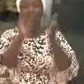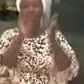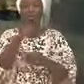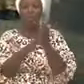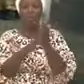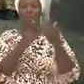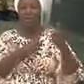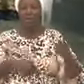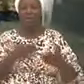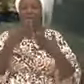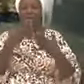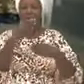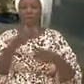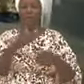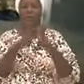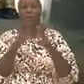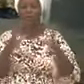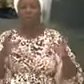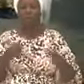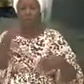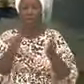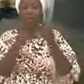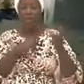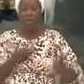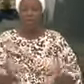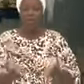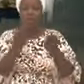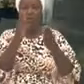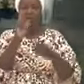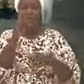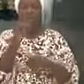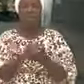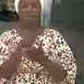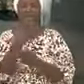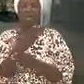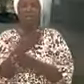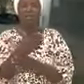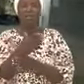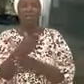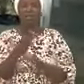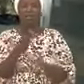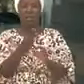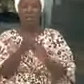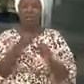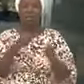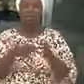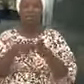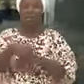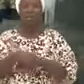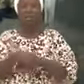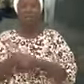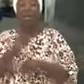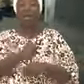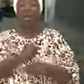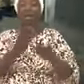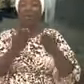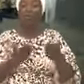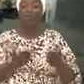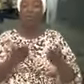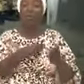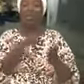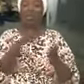droite de dieu merci lève ta main tendue ce soir je veux le vrai ça